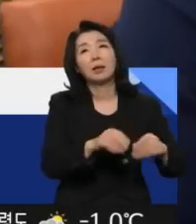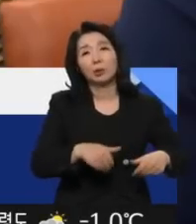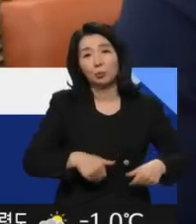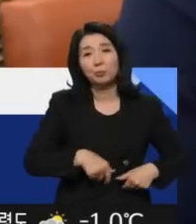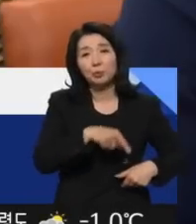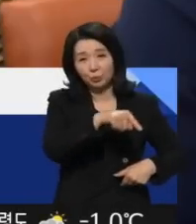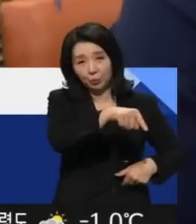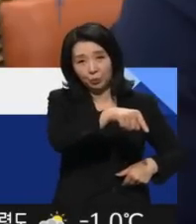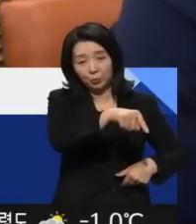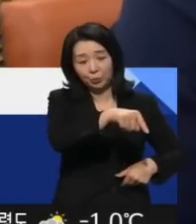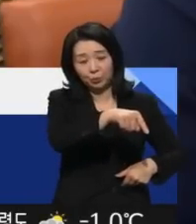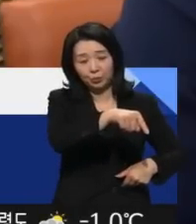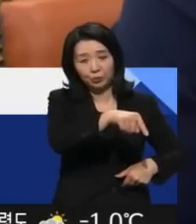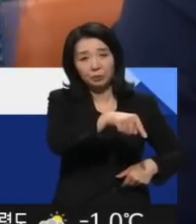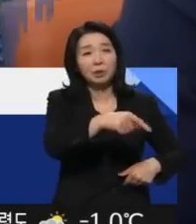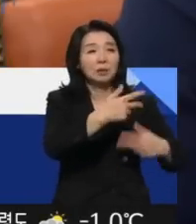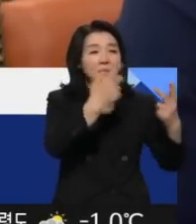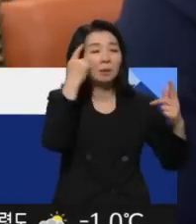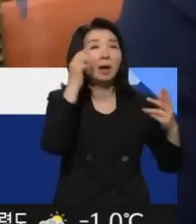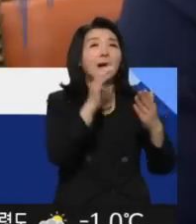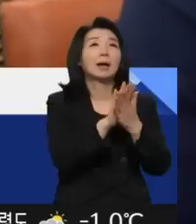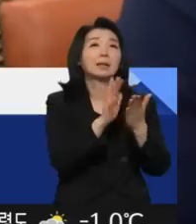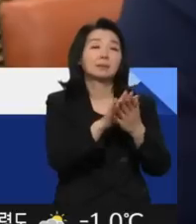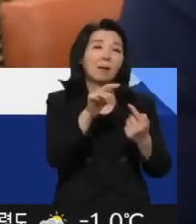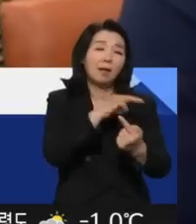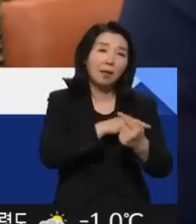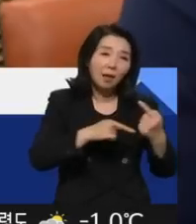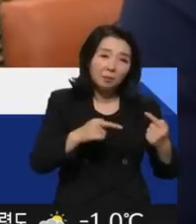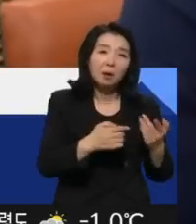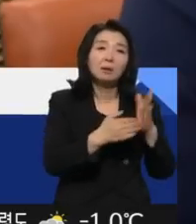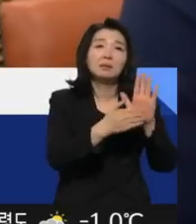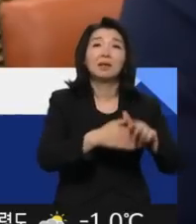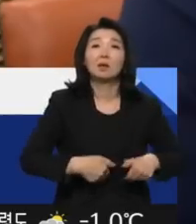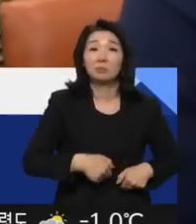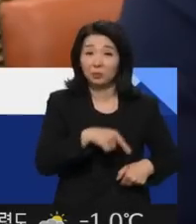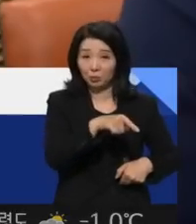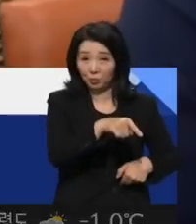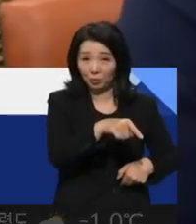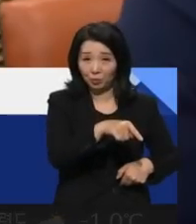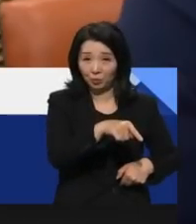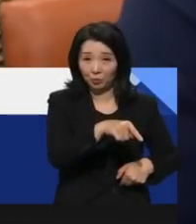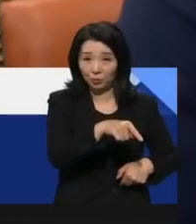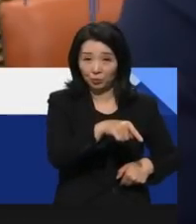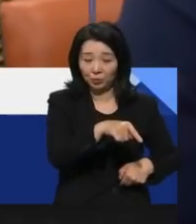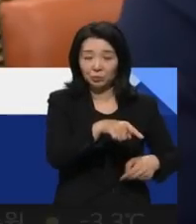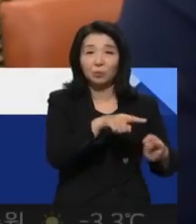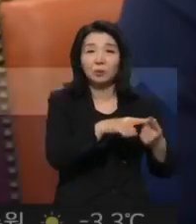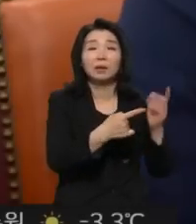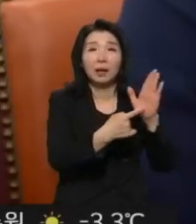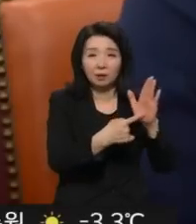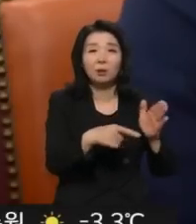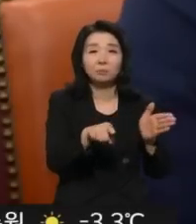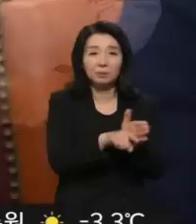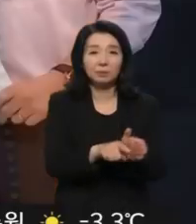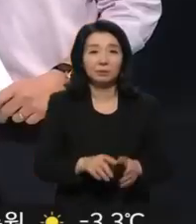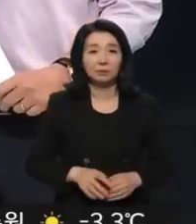뭐 아마 개별적으로 당연히 저는 해명도 하고 대응도 하고 그렇게 해야 되고 할 거로 그렇게 믿고 있습니다.